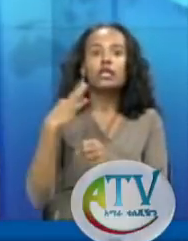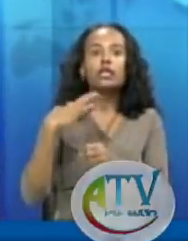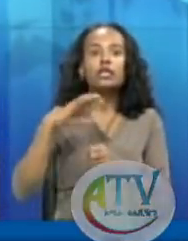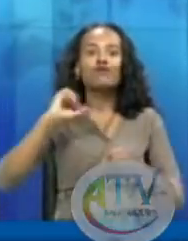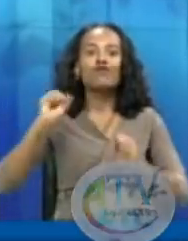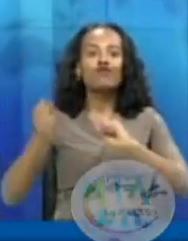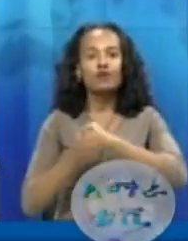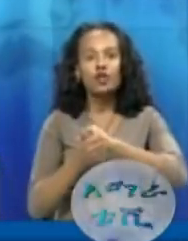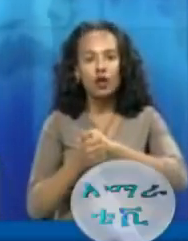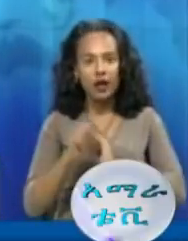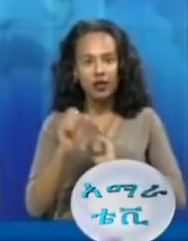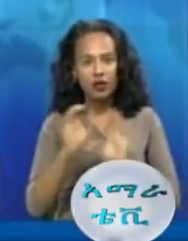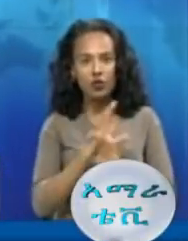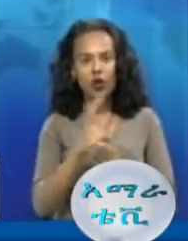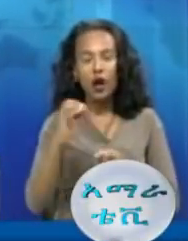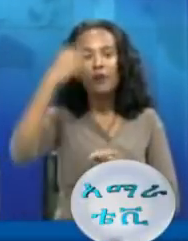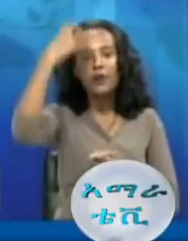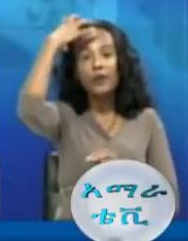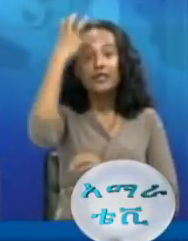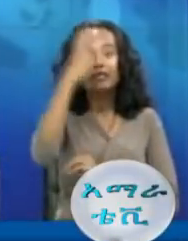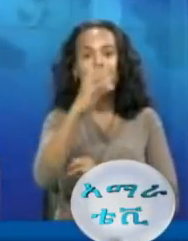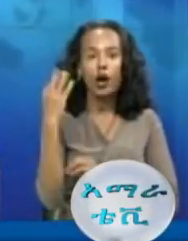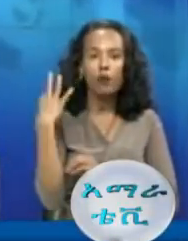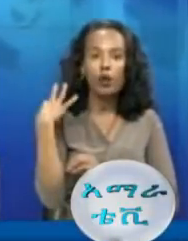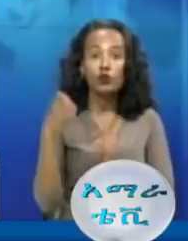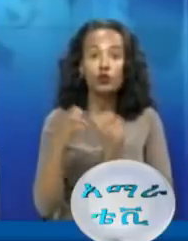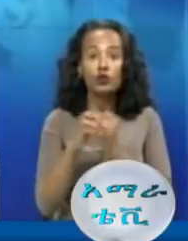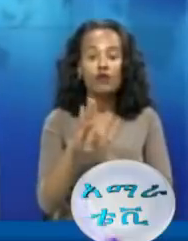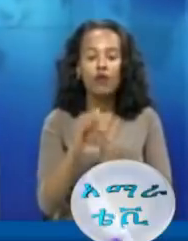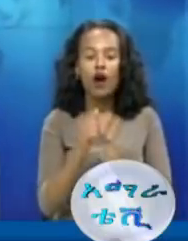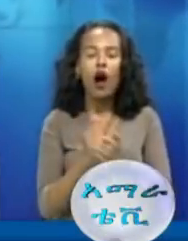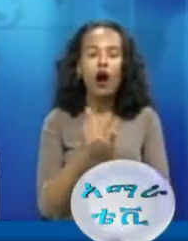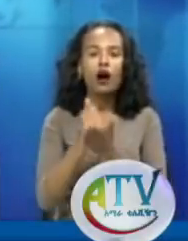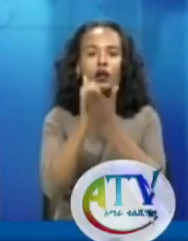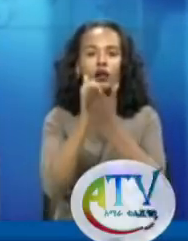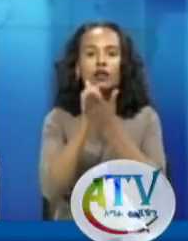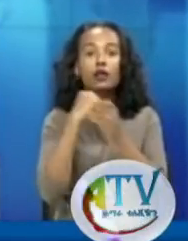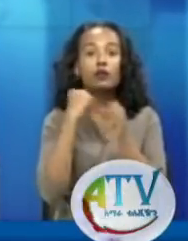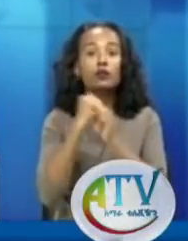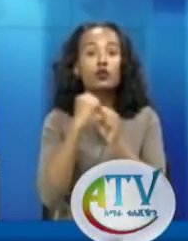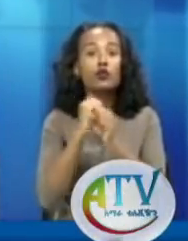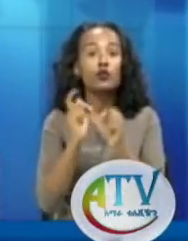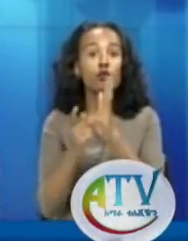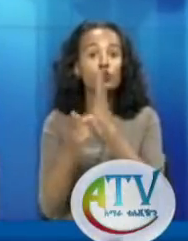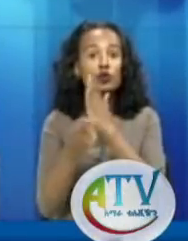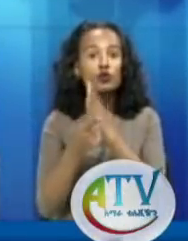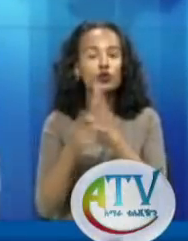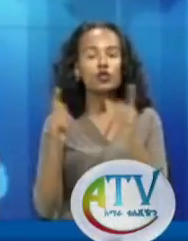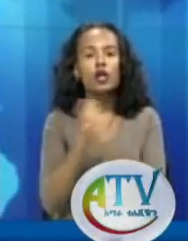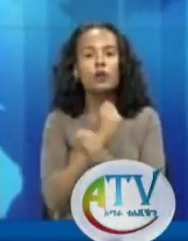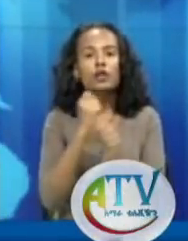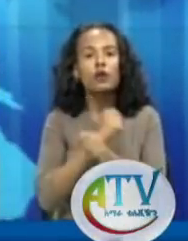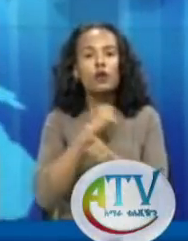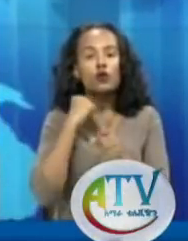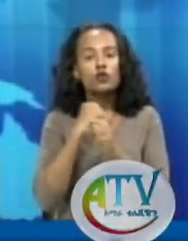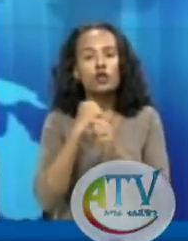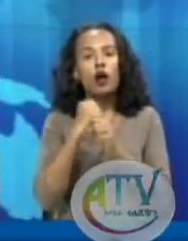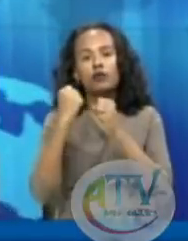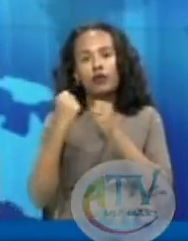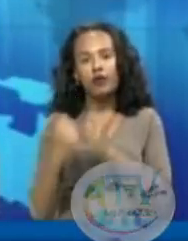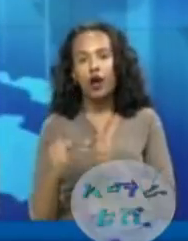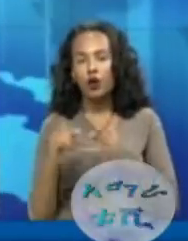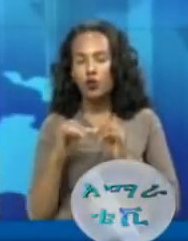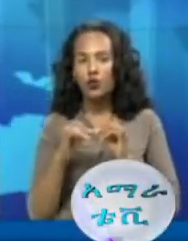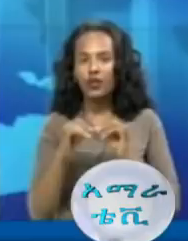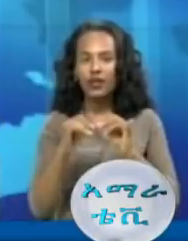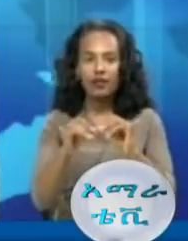የማዛወሩ እንዲሁም በመንግስትና በግሉ ዘርፍ አጋርነት የሚሰሩ ፕሮጀክቶች የመተግበሩ ስራ ተጠናክሮ ይቀጥላል።